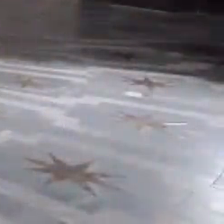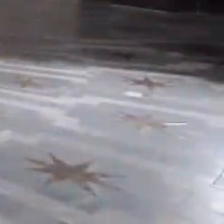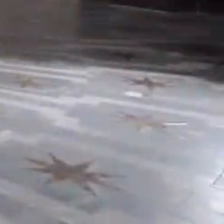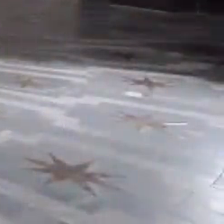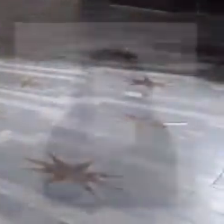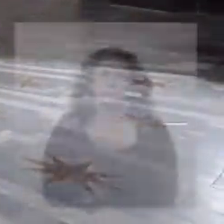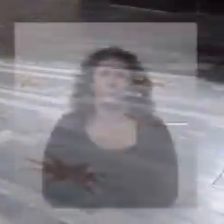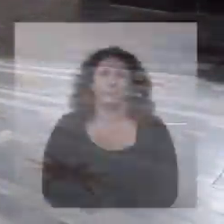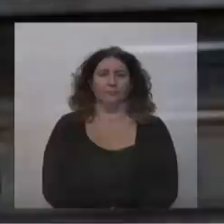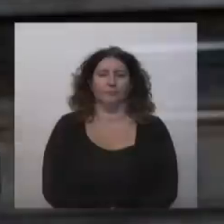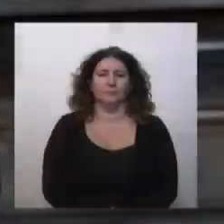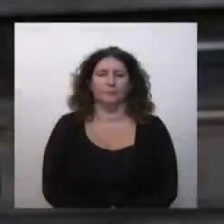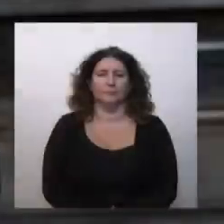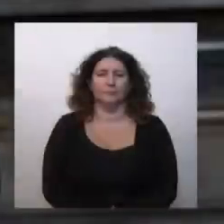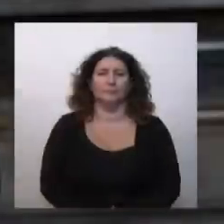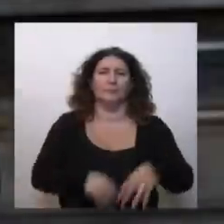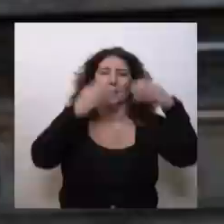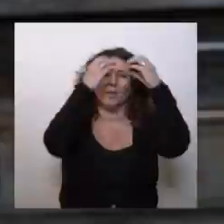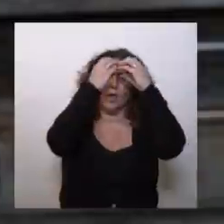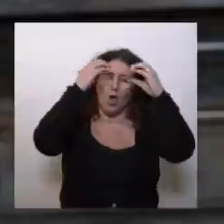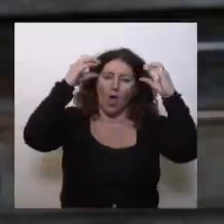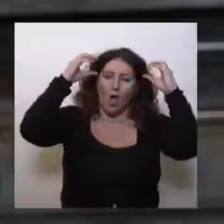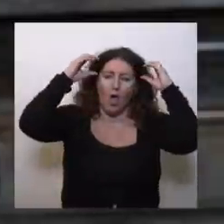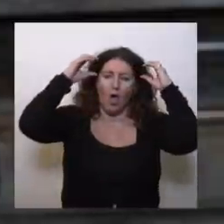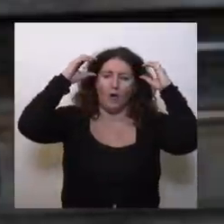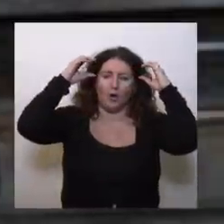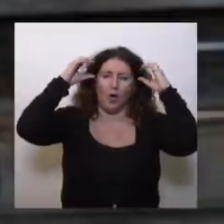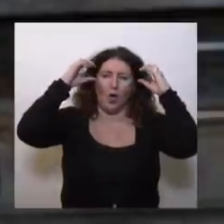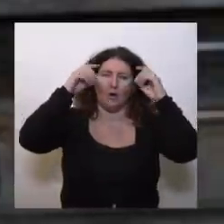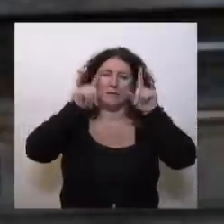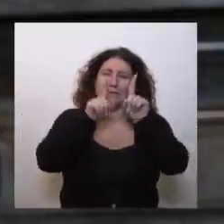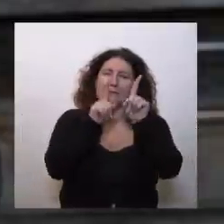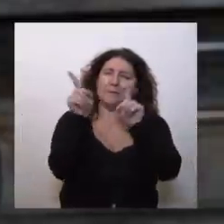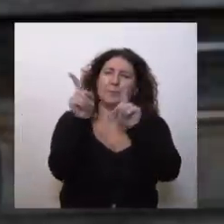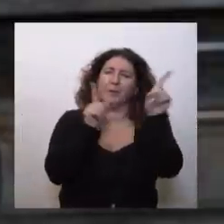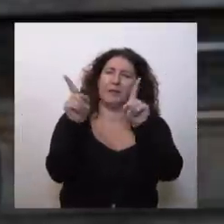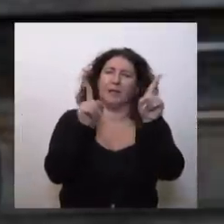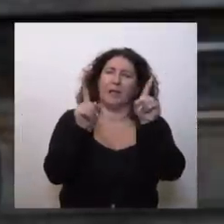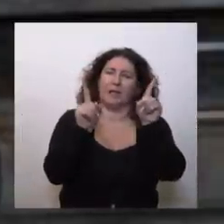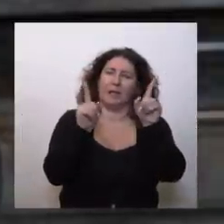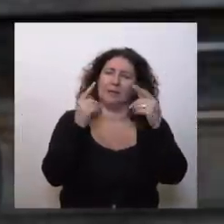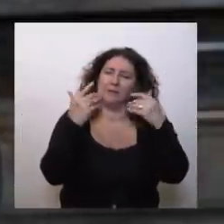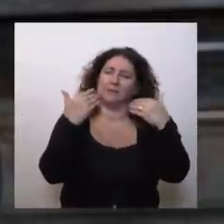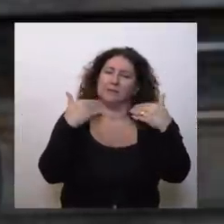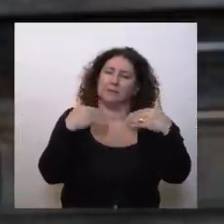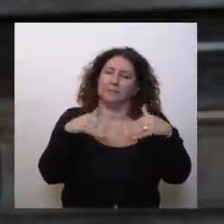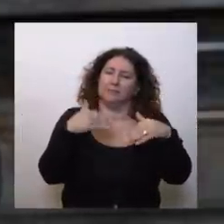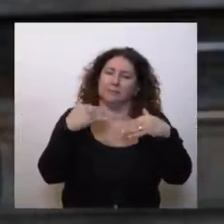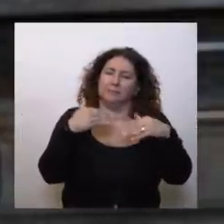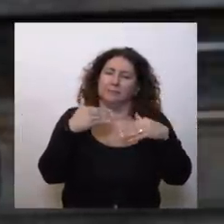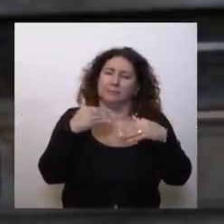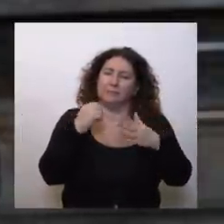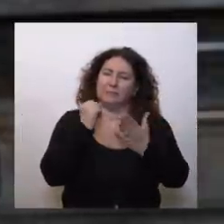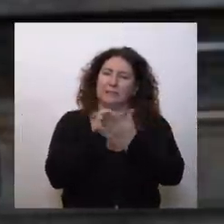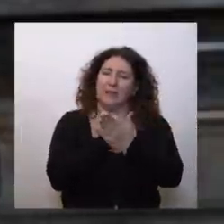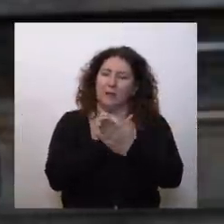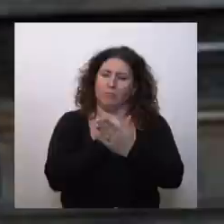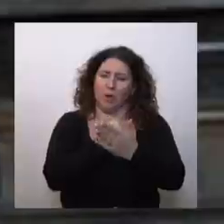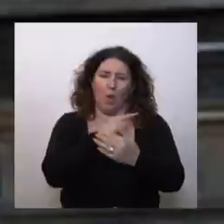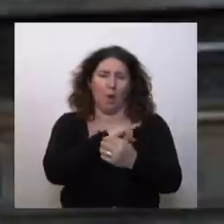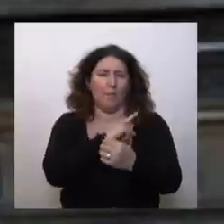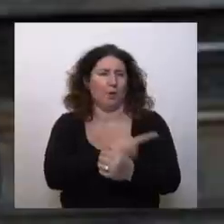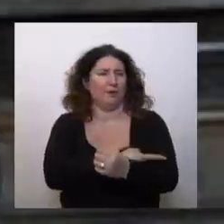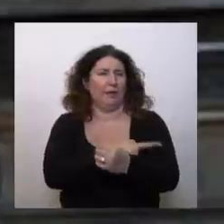Le spine, un segno tanto potente, tanto intenso. Ci aiuta a contemplare le spine